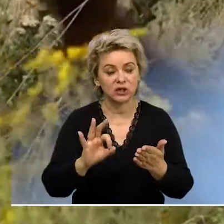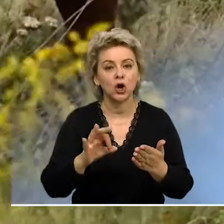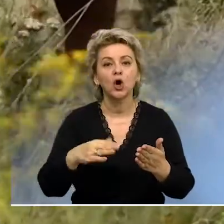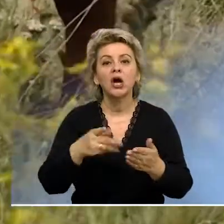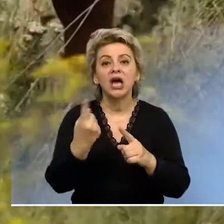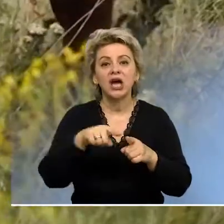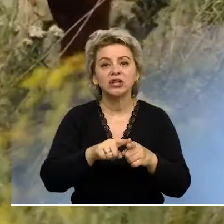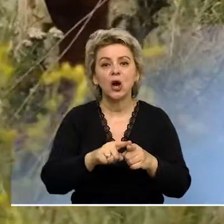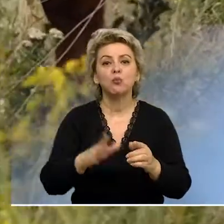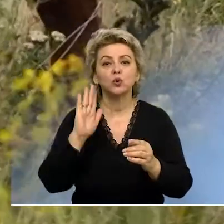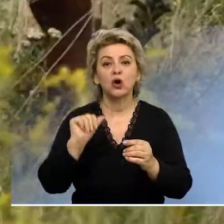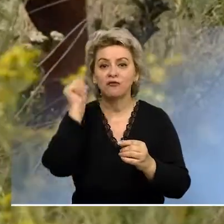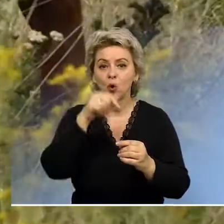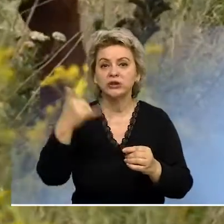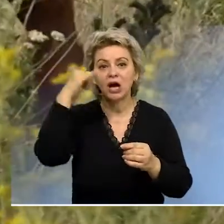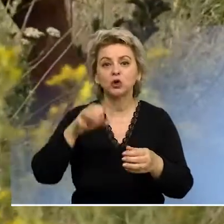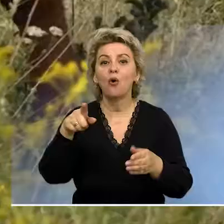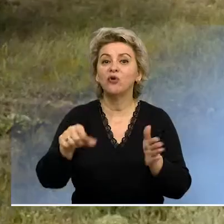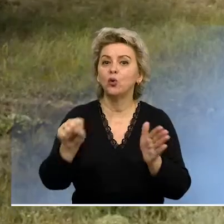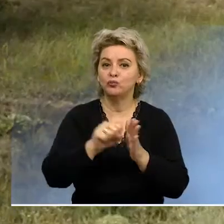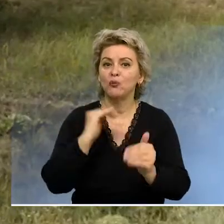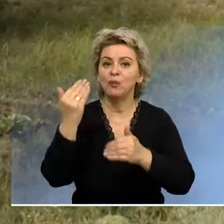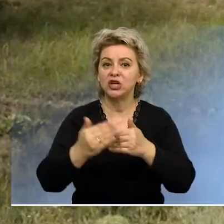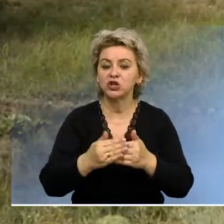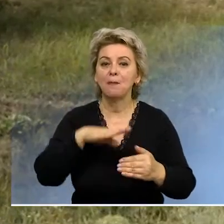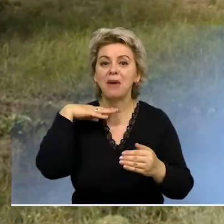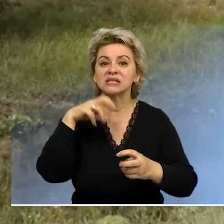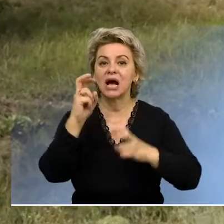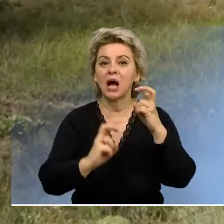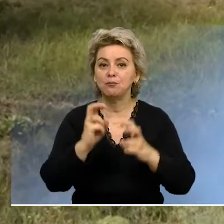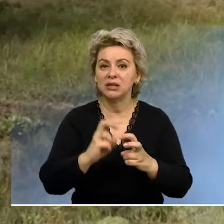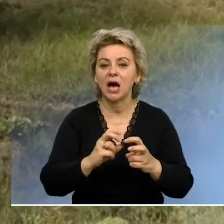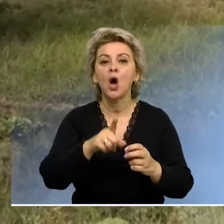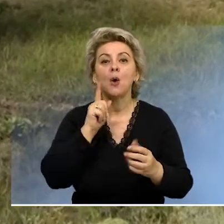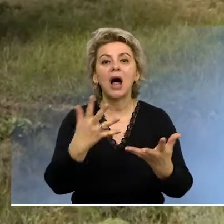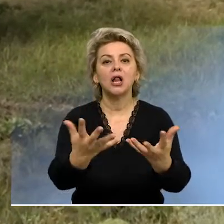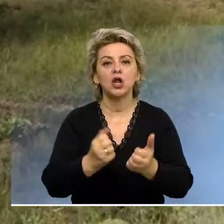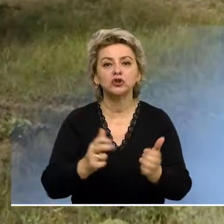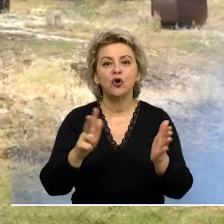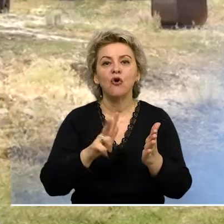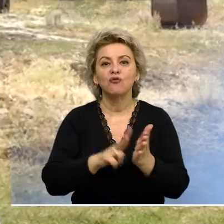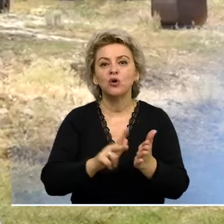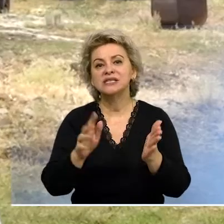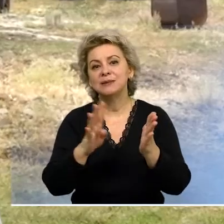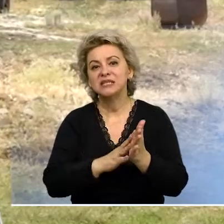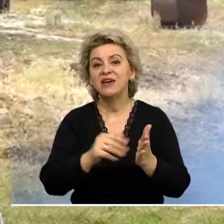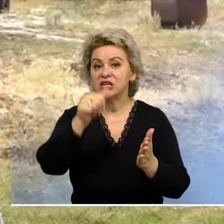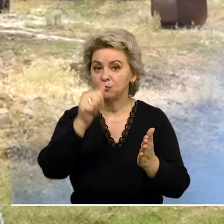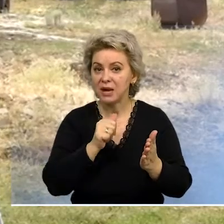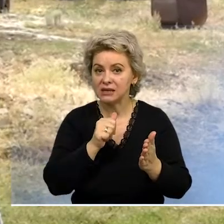составляет 65%. Уже к ноябрю текущего года коров повезут на убой в ближайшие мясокомбинаты. Молодняк